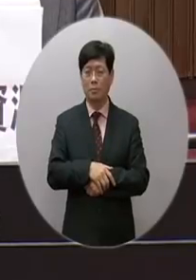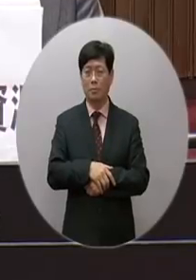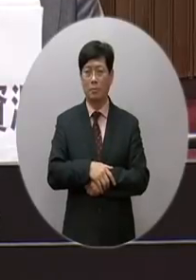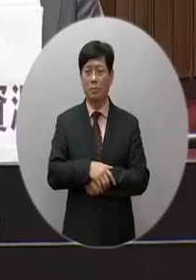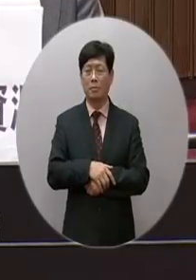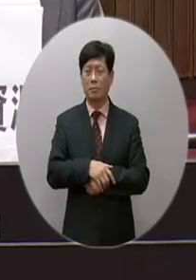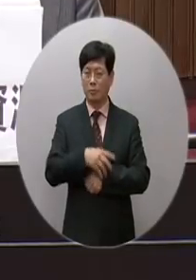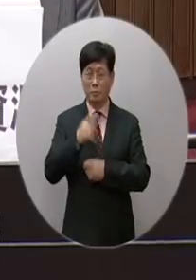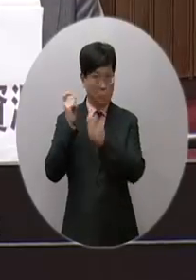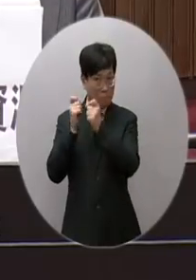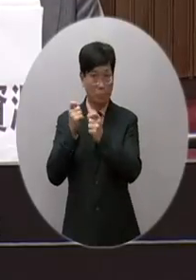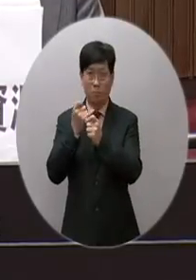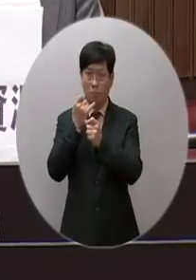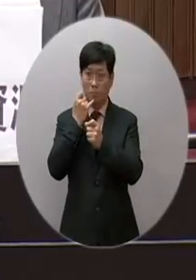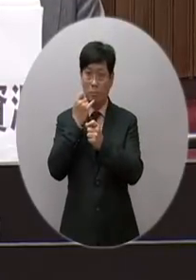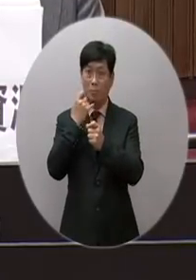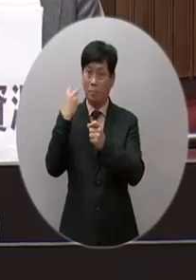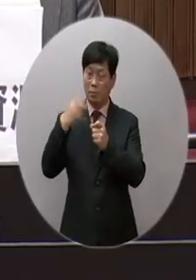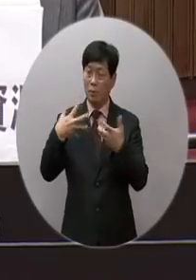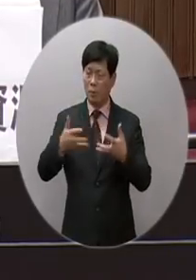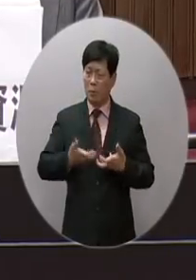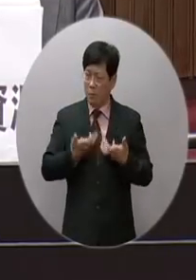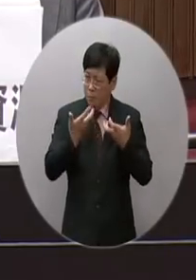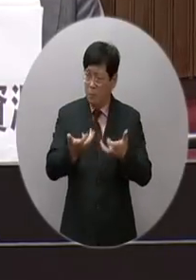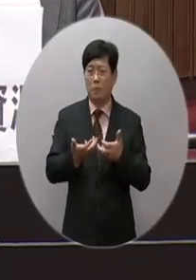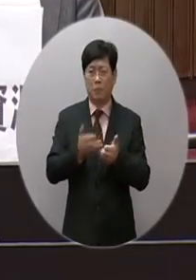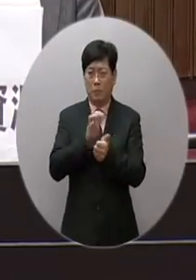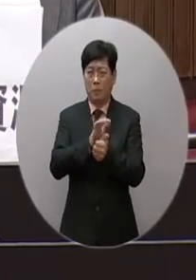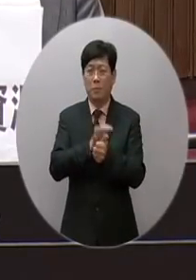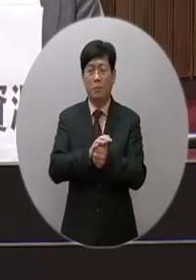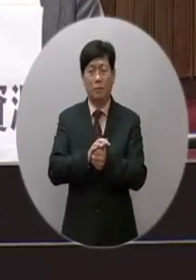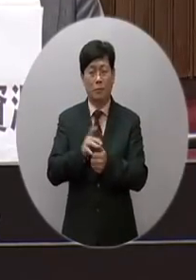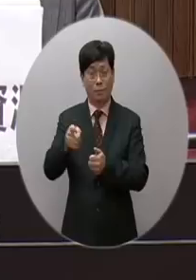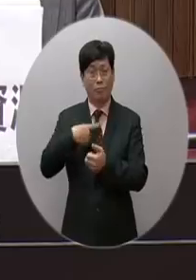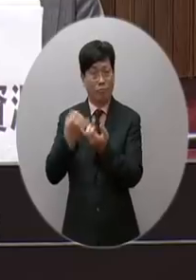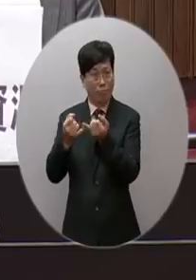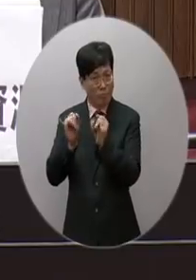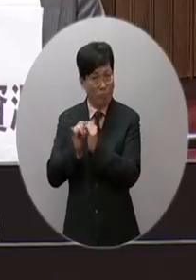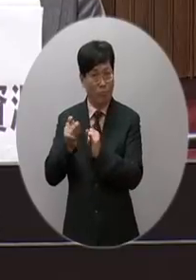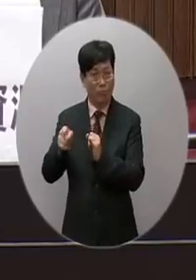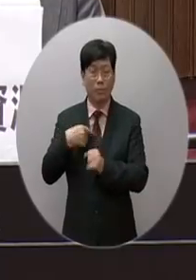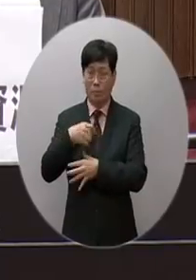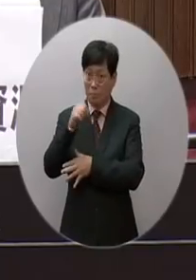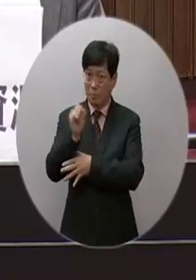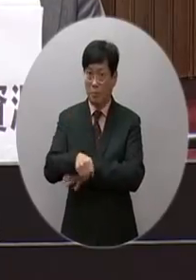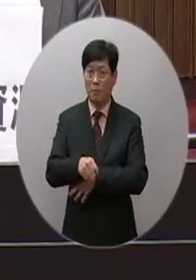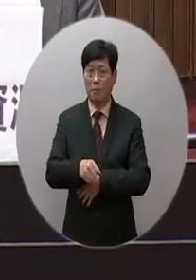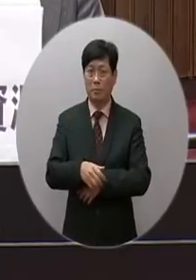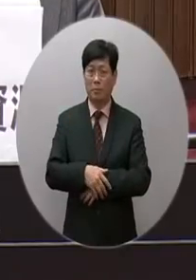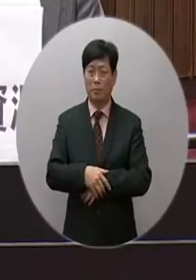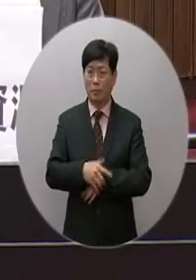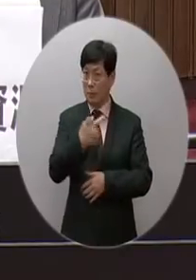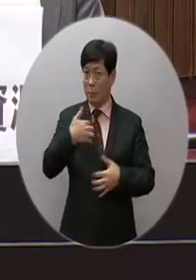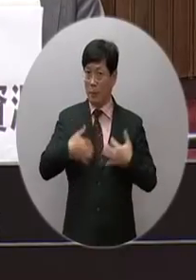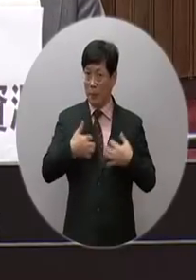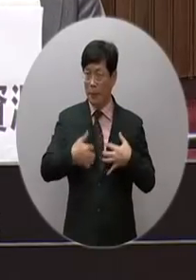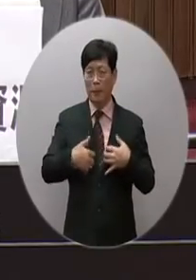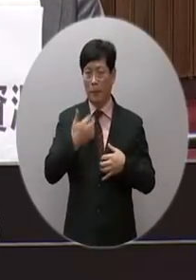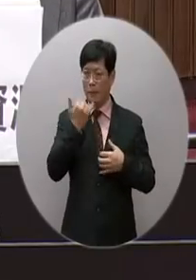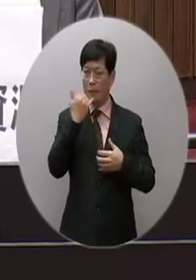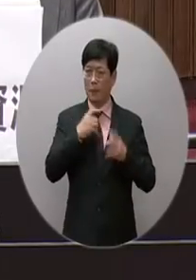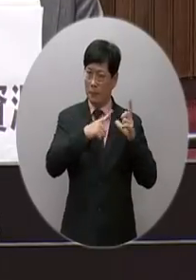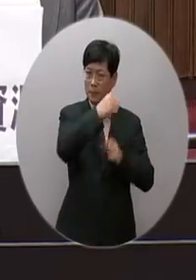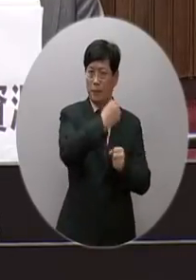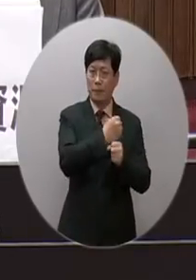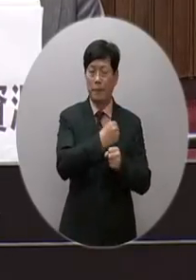能够在近期内能够再多用心一点让这些妇女职业妇女她愿意然后也很乐意然后投入